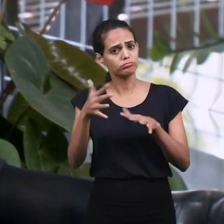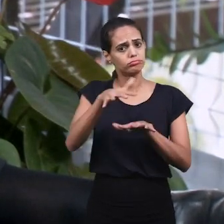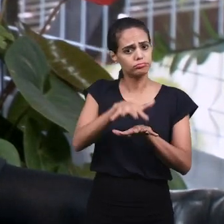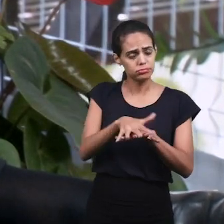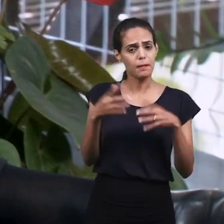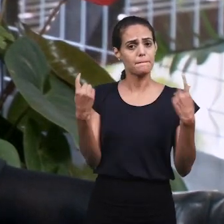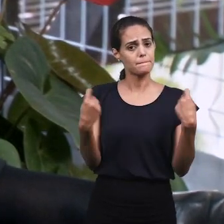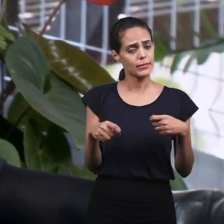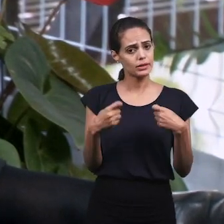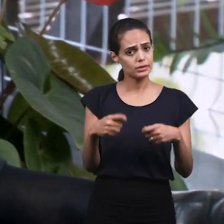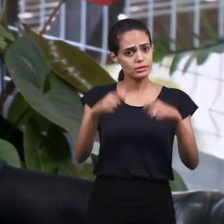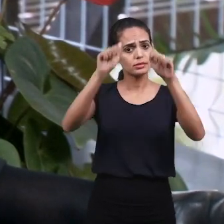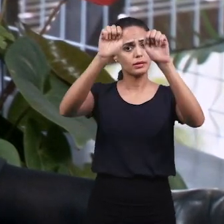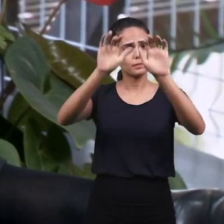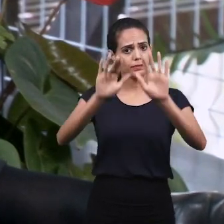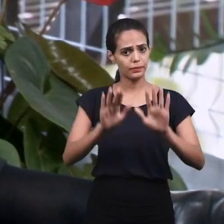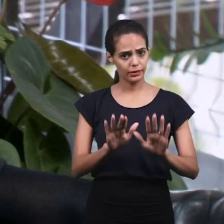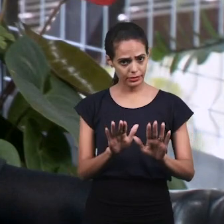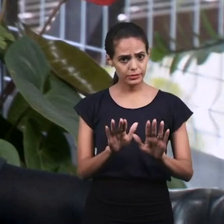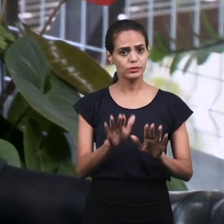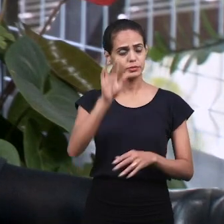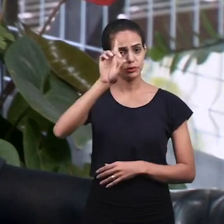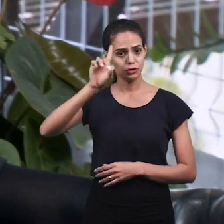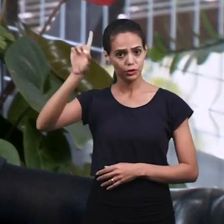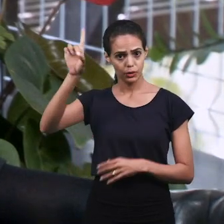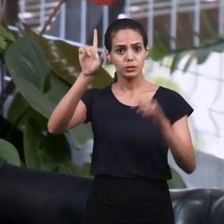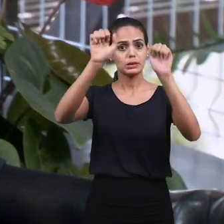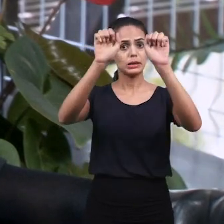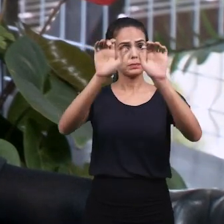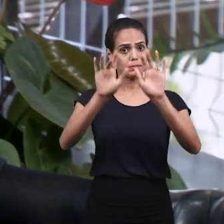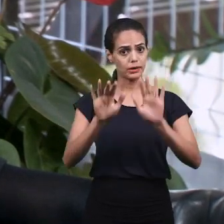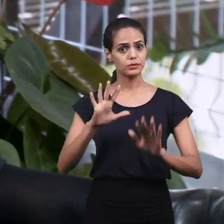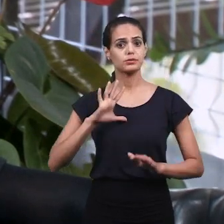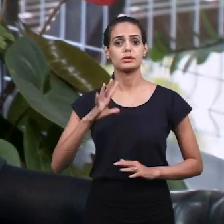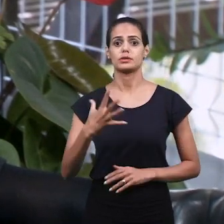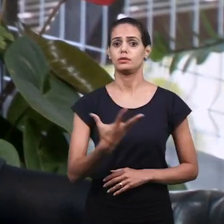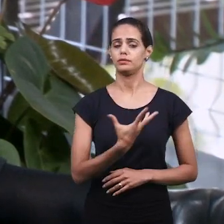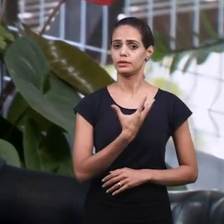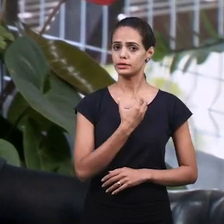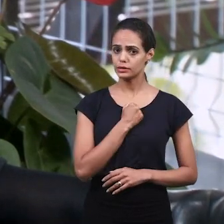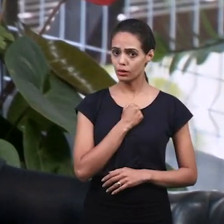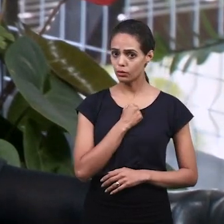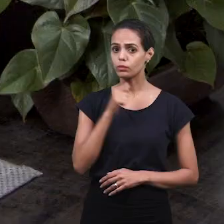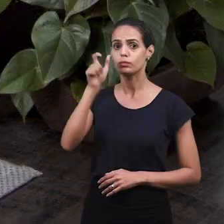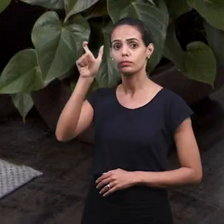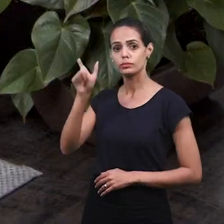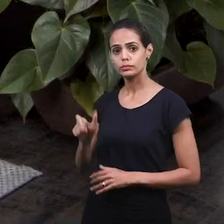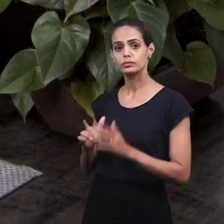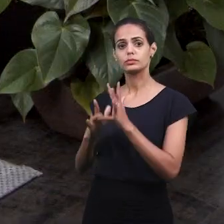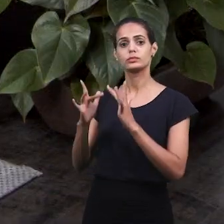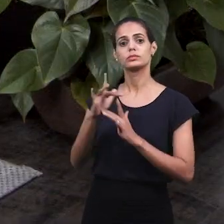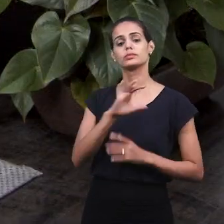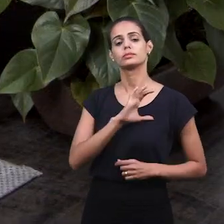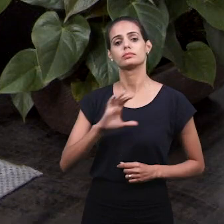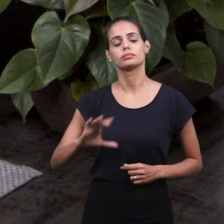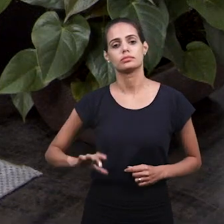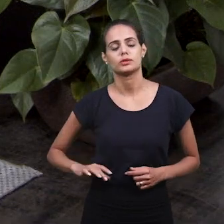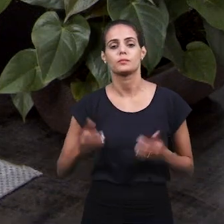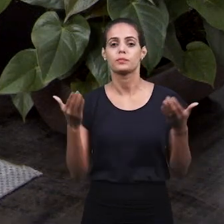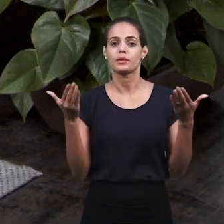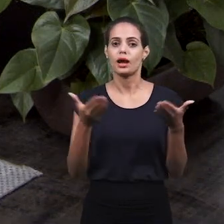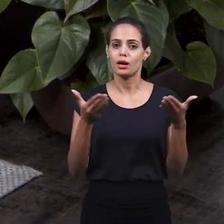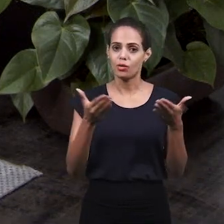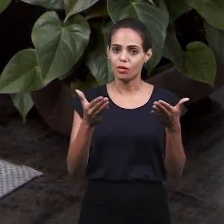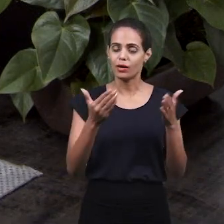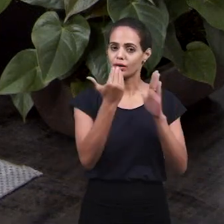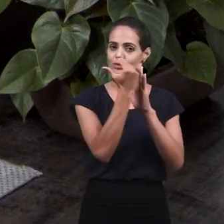elles font partie. Elles ont le droit de recevoir la bénédiction de Dieu et le salut en Christ Jésus. Regardez maintenant dans le volet accessibilité avec